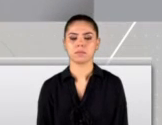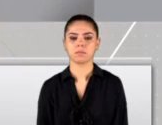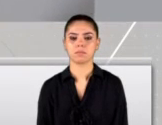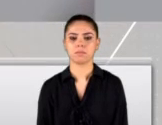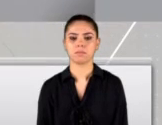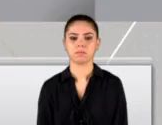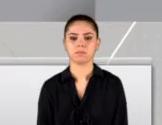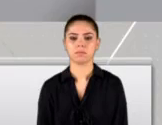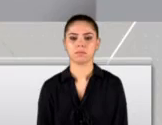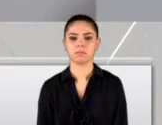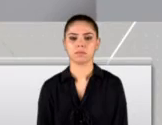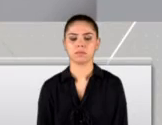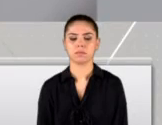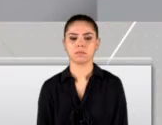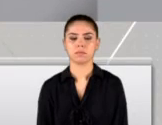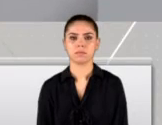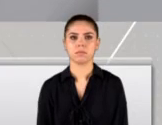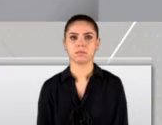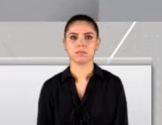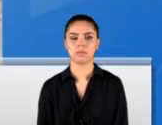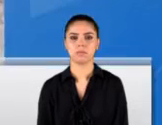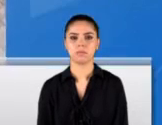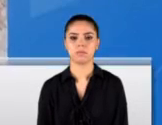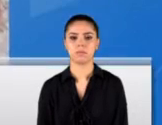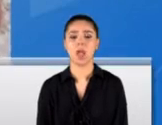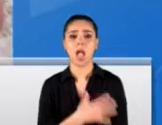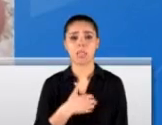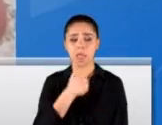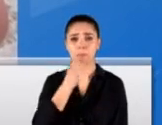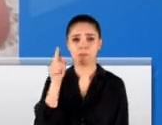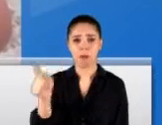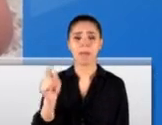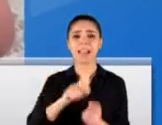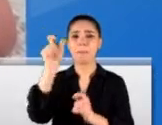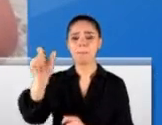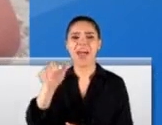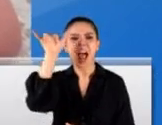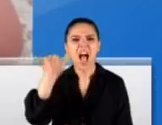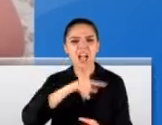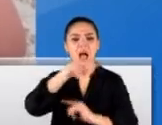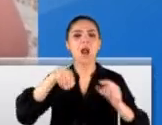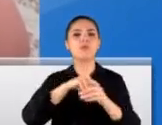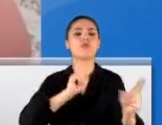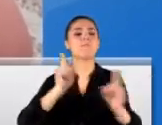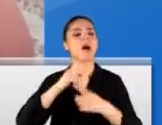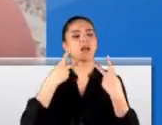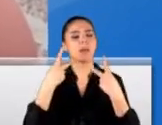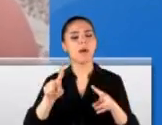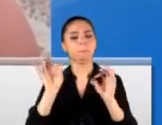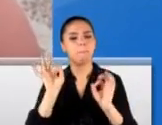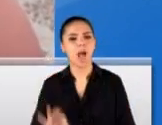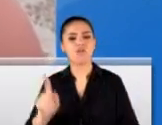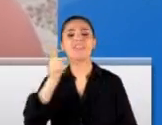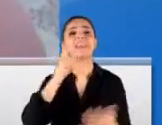bulunacağız. Yani bu büyük bir sorumsuzluk. Anne babası Berra'nın hakkını aramak için hukuk mücadelesi başlattı.